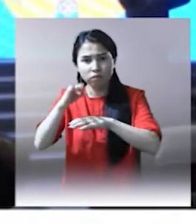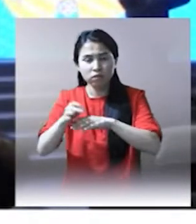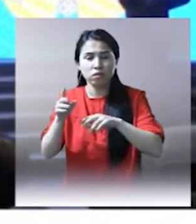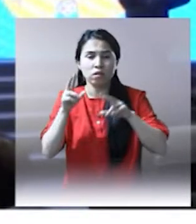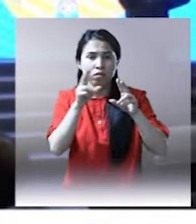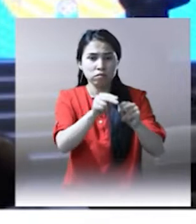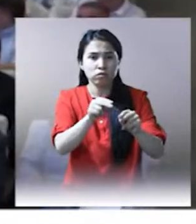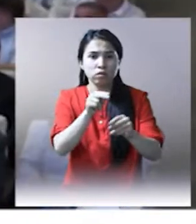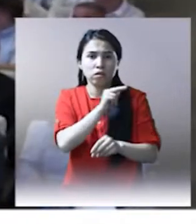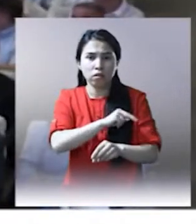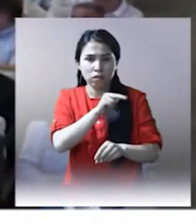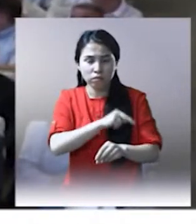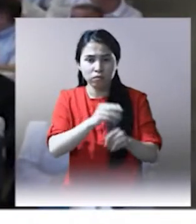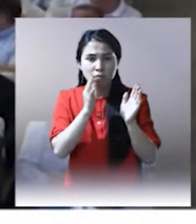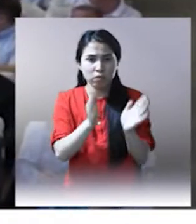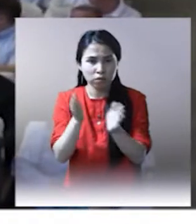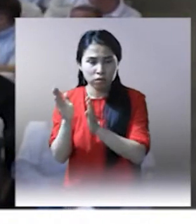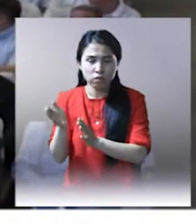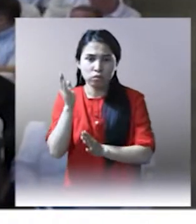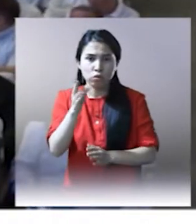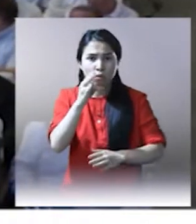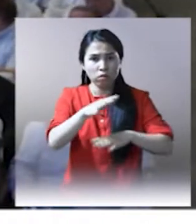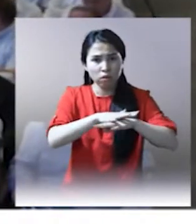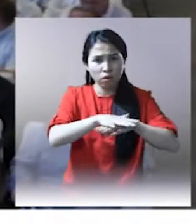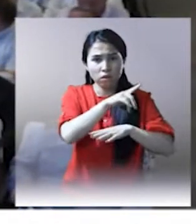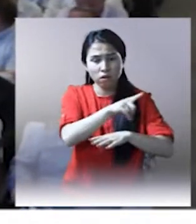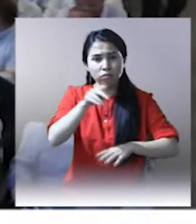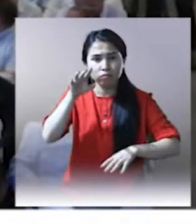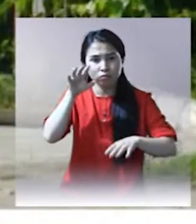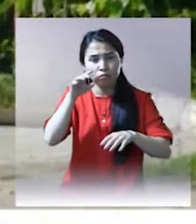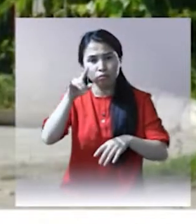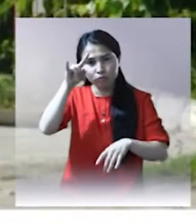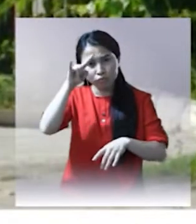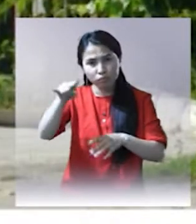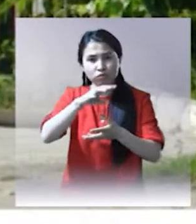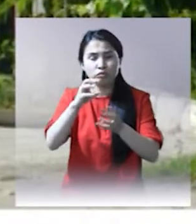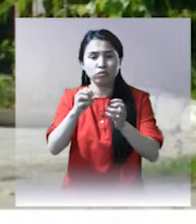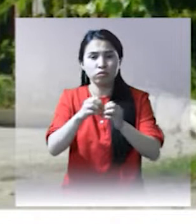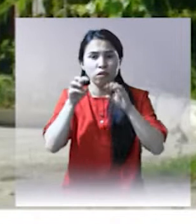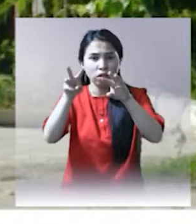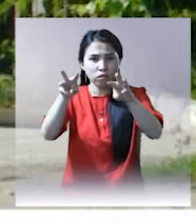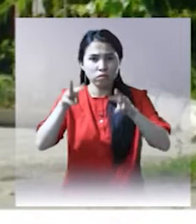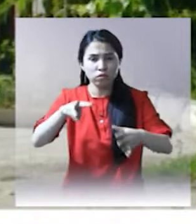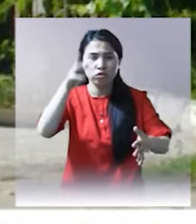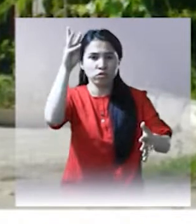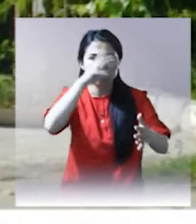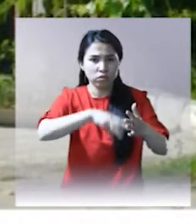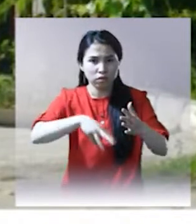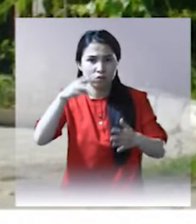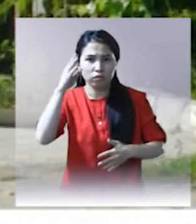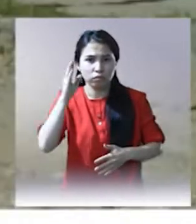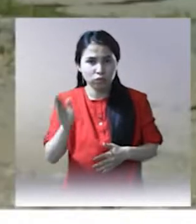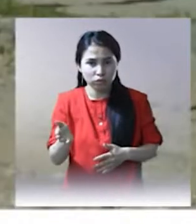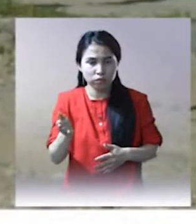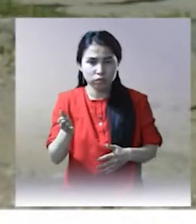керектігін баса айтты. Ал әлгі тәртіпке бағынбаған тұрғындар әкімшілік жауапкершілікке тартылатынын алға тартты. Жиында жырық жағдайдағы жол жыры